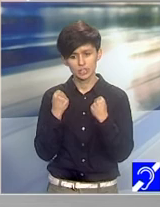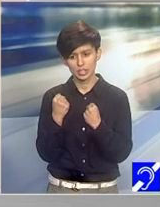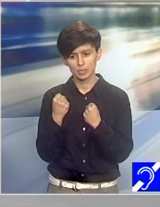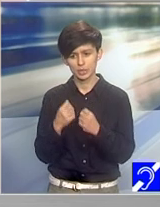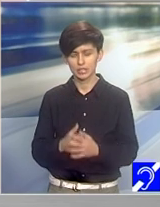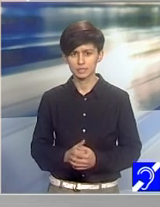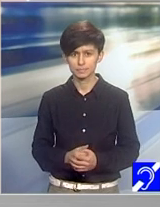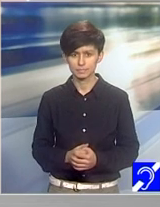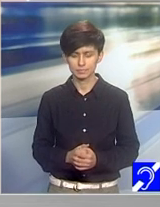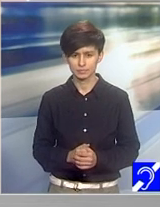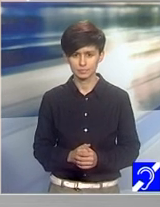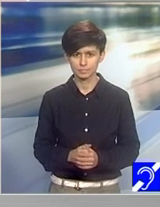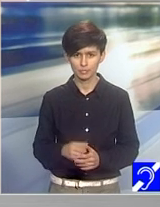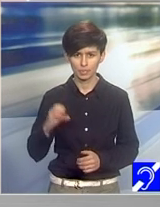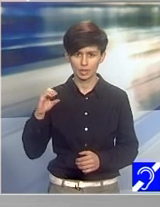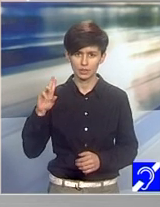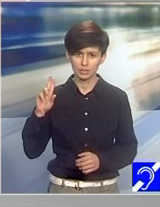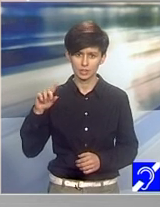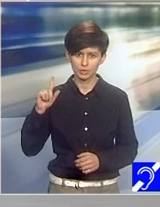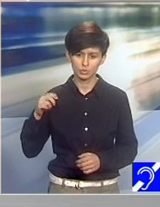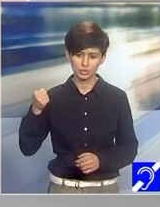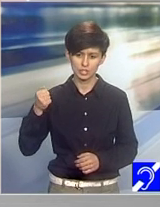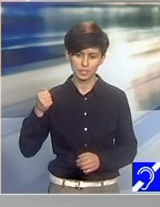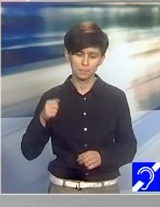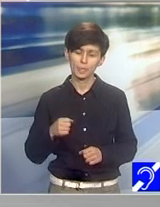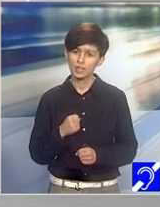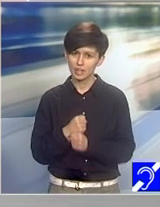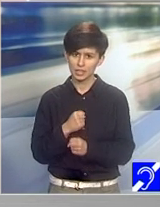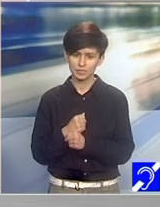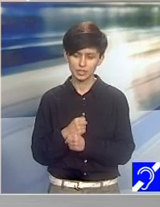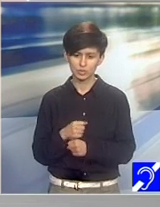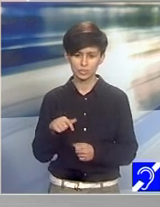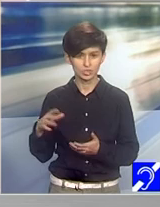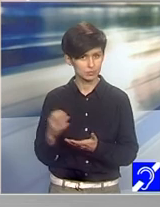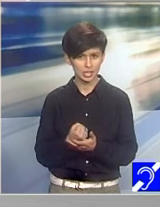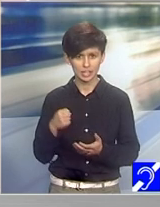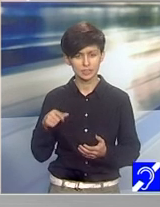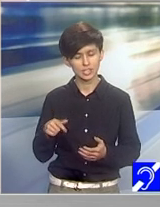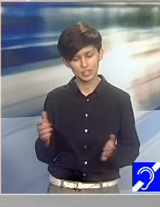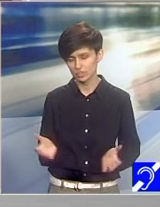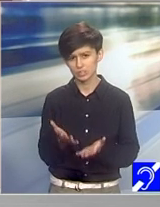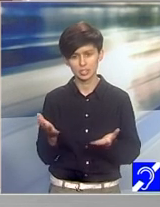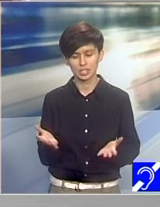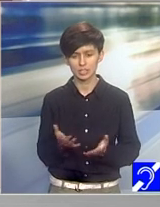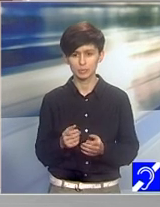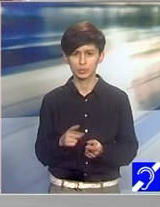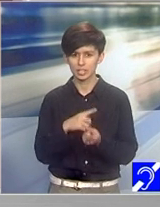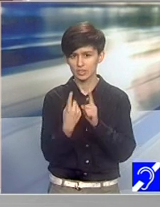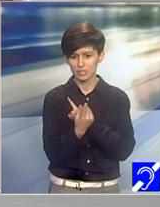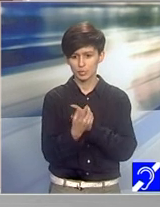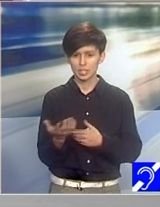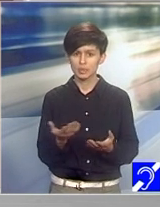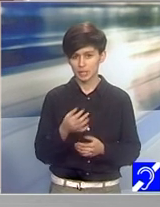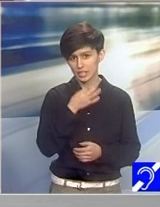într-adevăr, domnitorul Alexandru Ioan Cuza a dus spre făptuire acest îndemn prin reformele de care